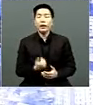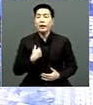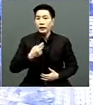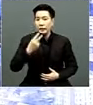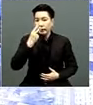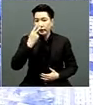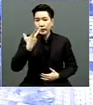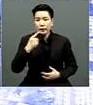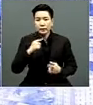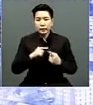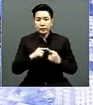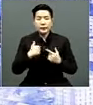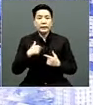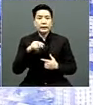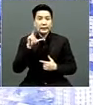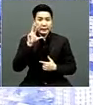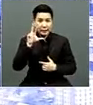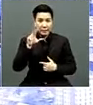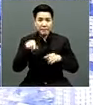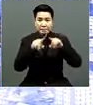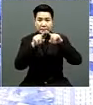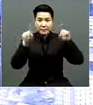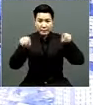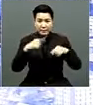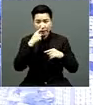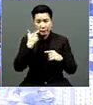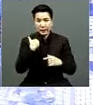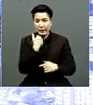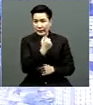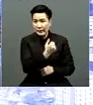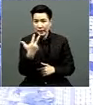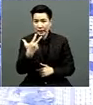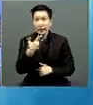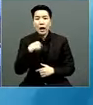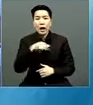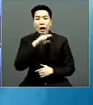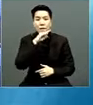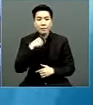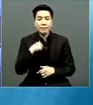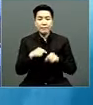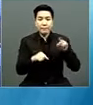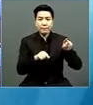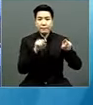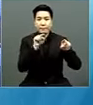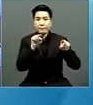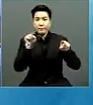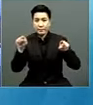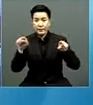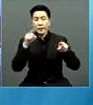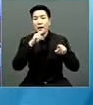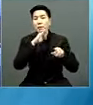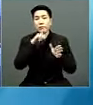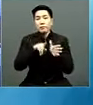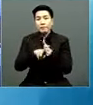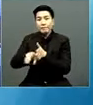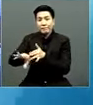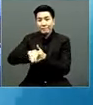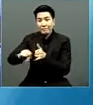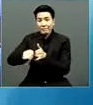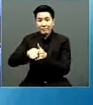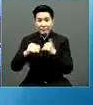ากทัศน์3ฉากทัศน์นะครับว่าถ้าการติดเชื้อรายใหม่รายวันนี้ถ้